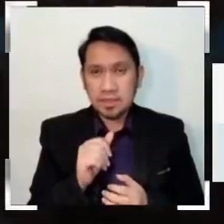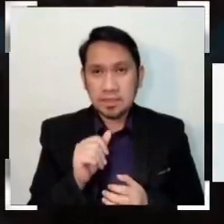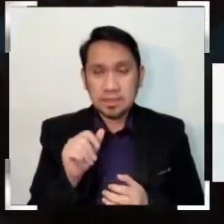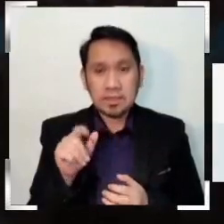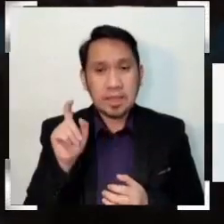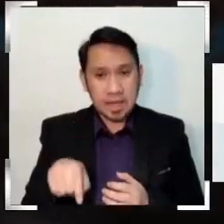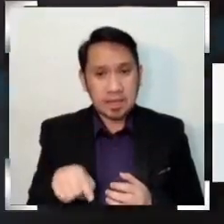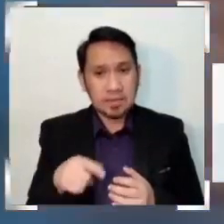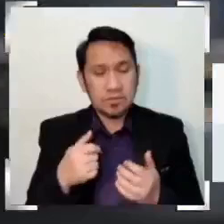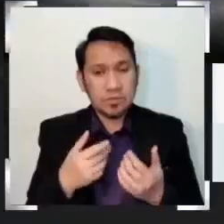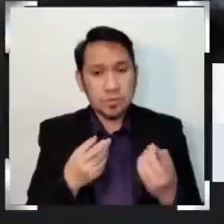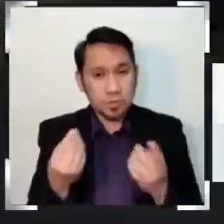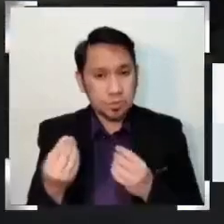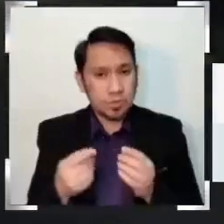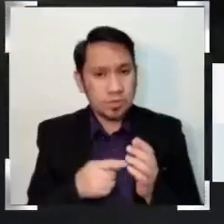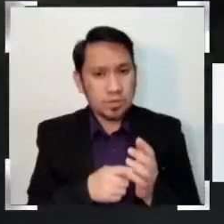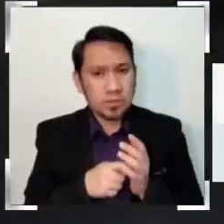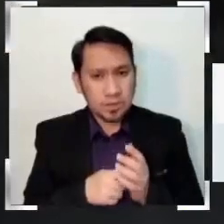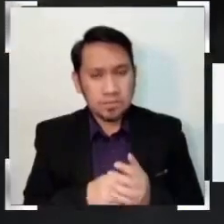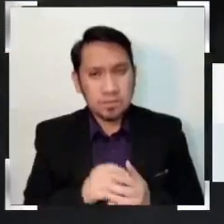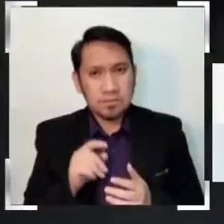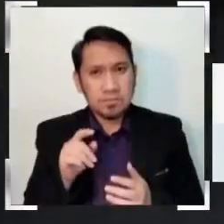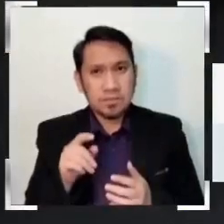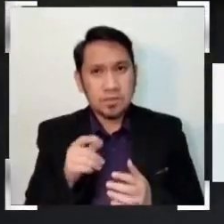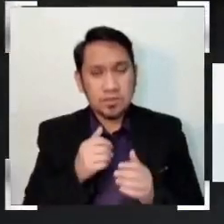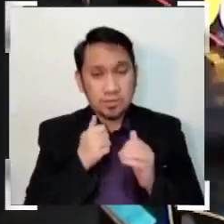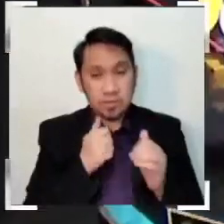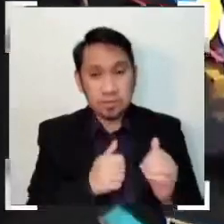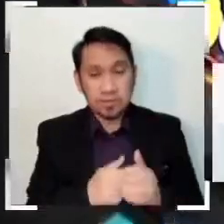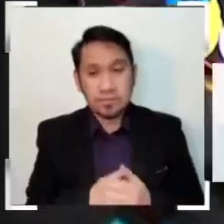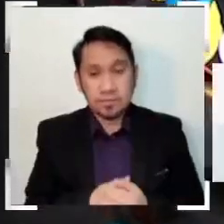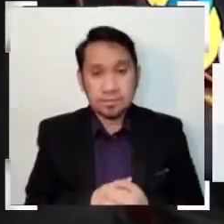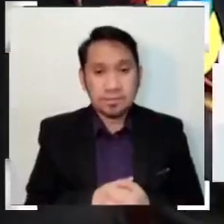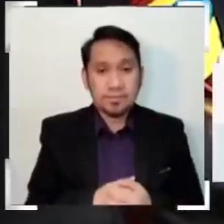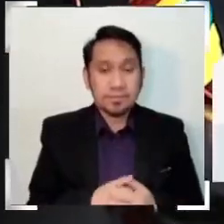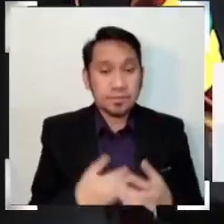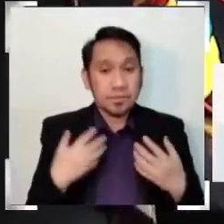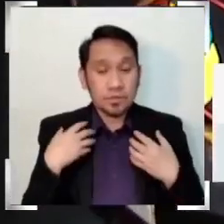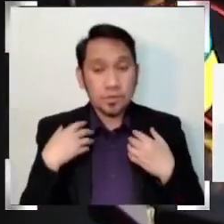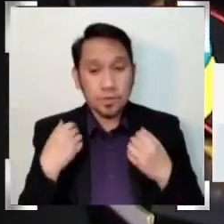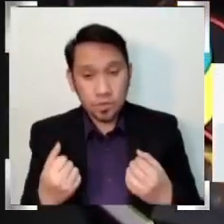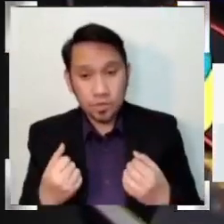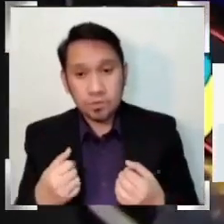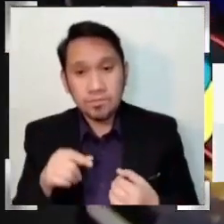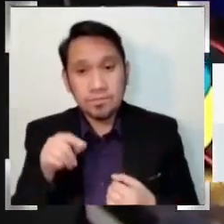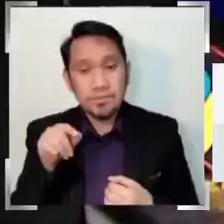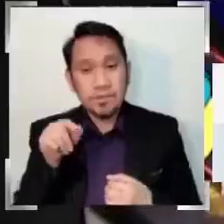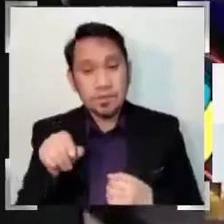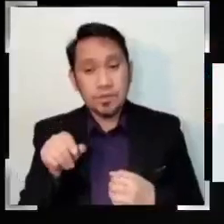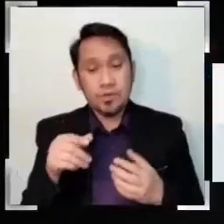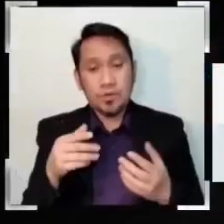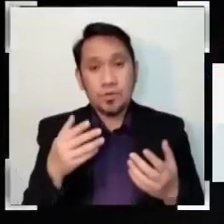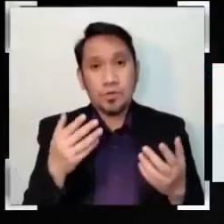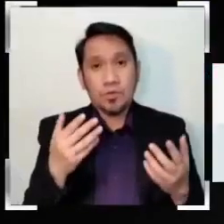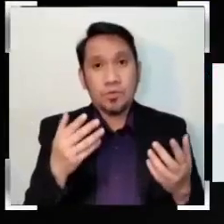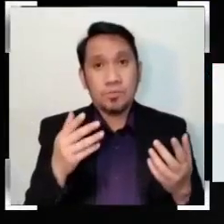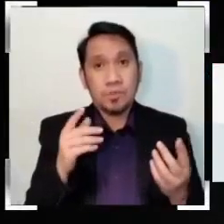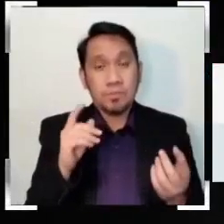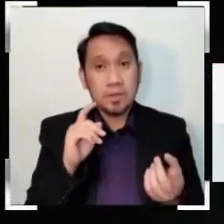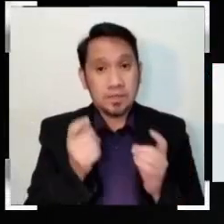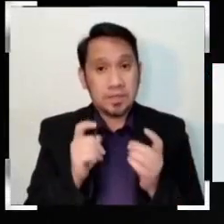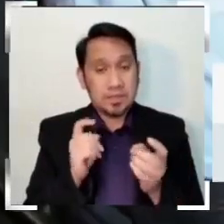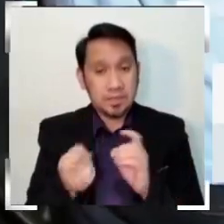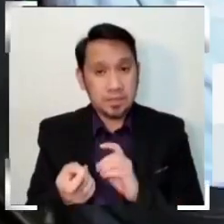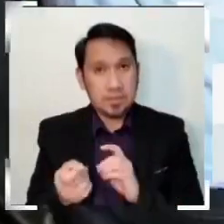siguro phase out na natin. Matatag, matibay at kayang sabayan ang pabago-bagong panahon. Ilan lang daw